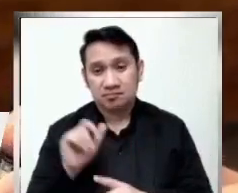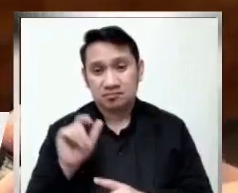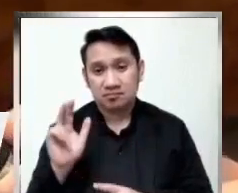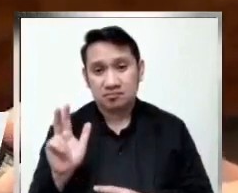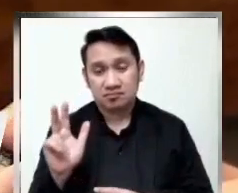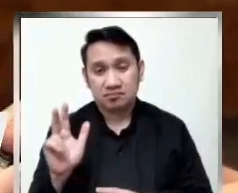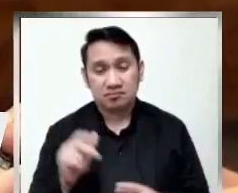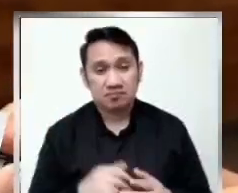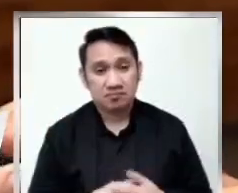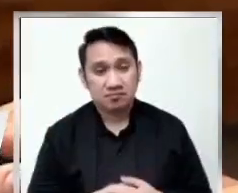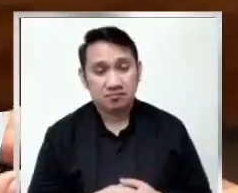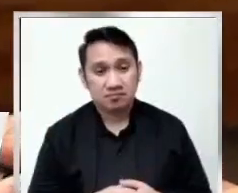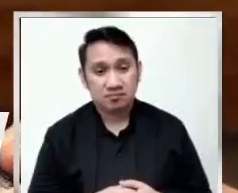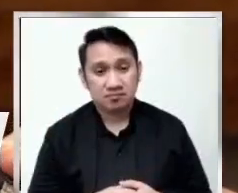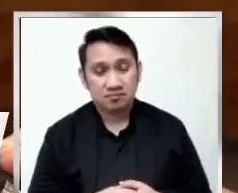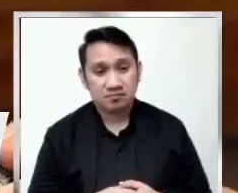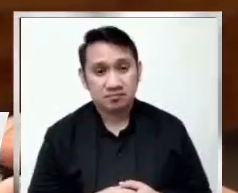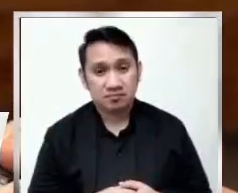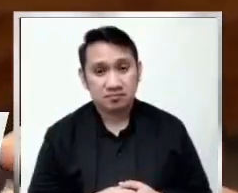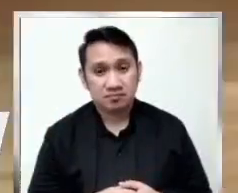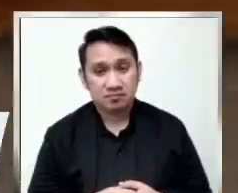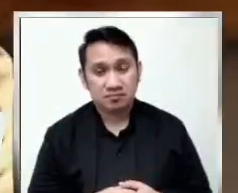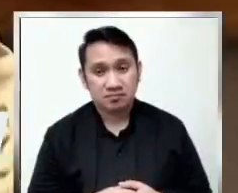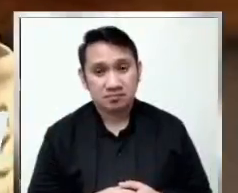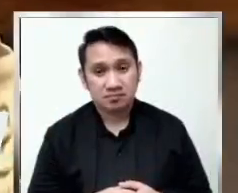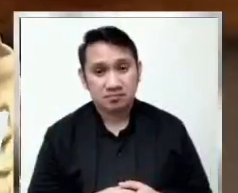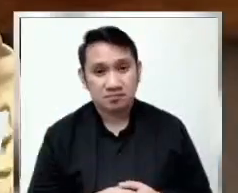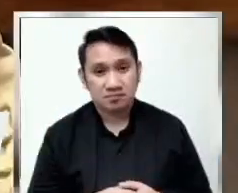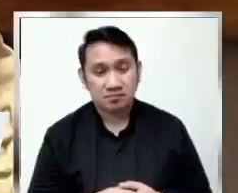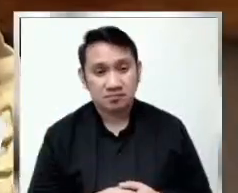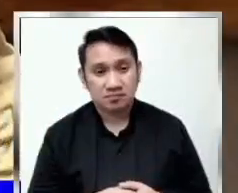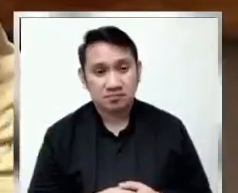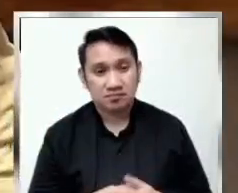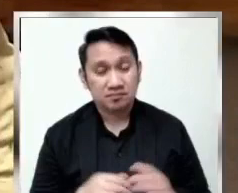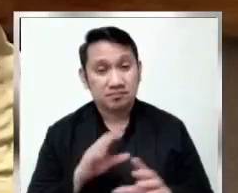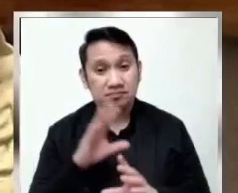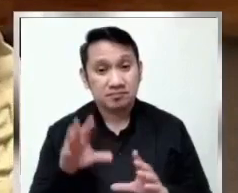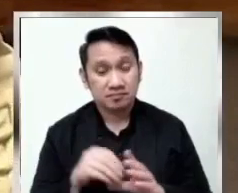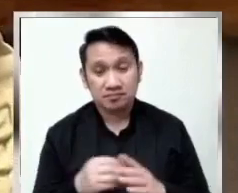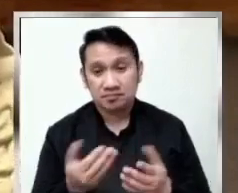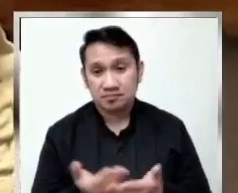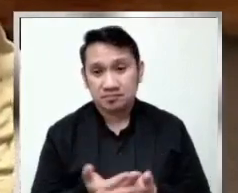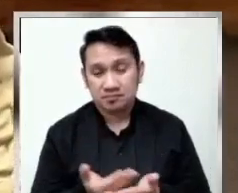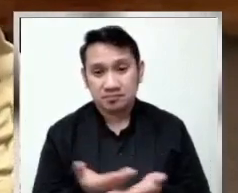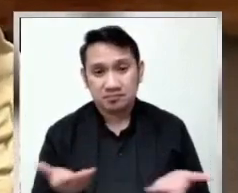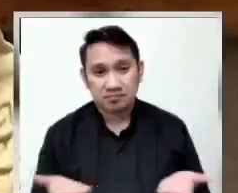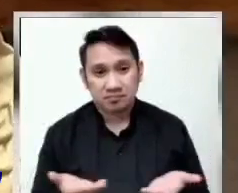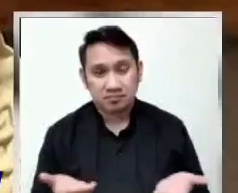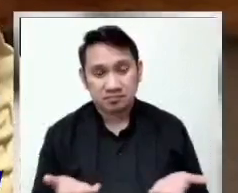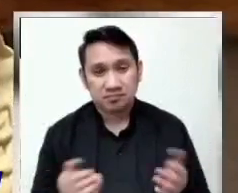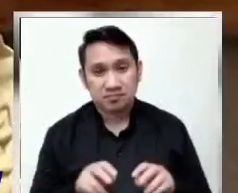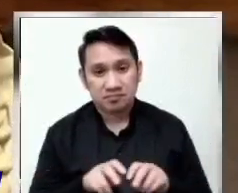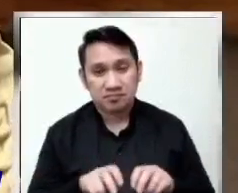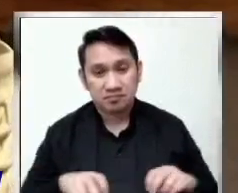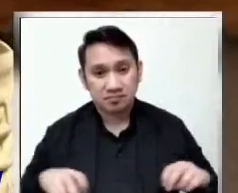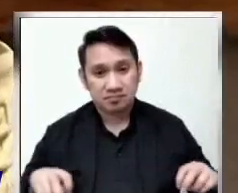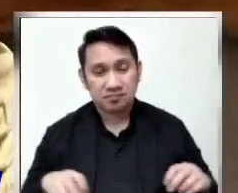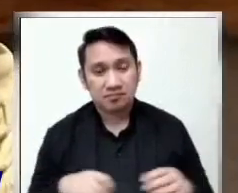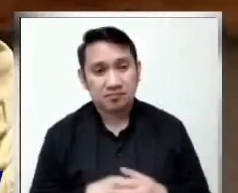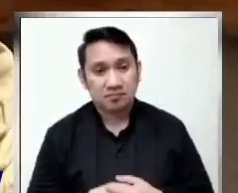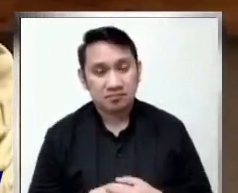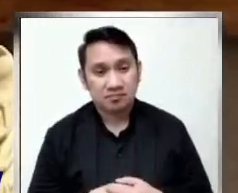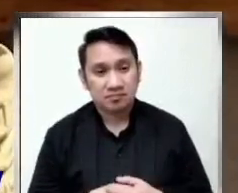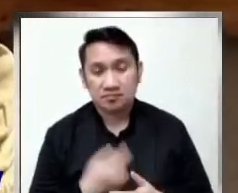So, wala pa siyang entitlement. Kasama sa mga bago rito sa loob ng session hall ay itong mga upuang ito. Ayon